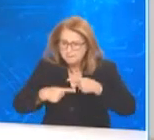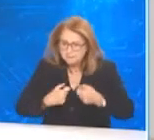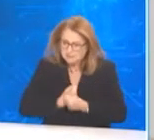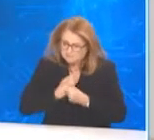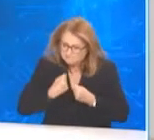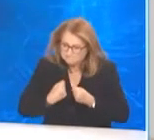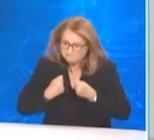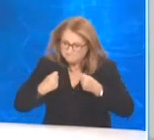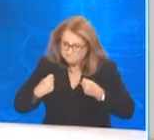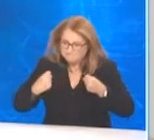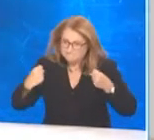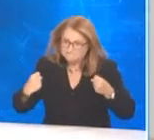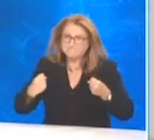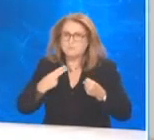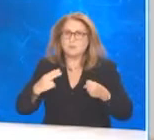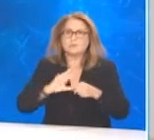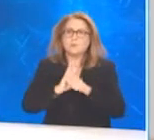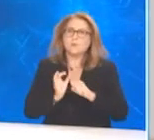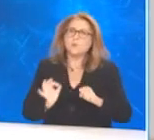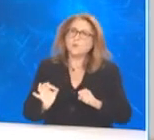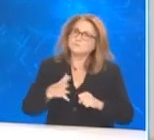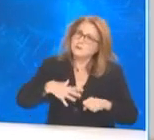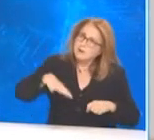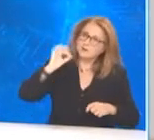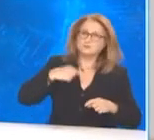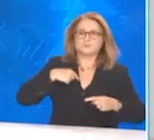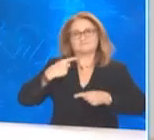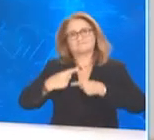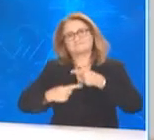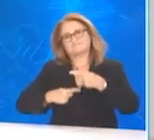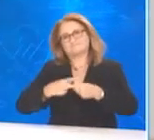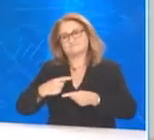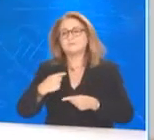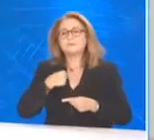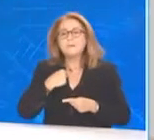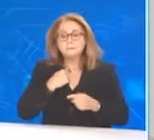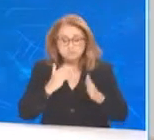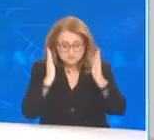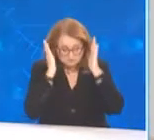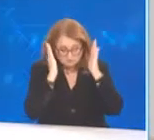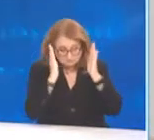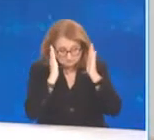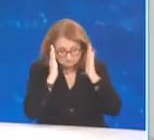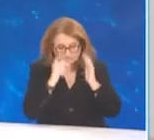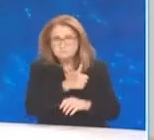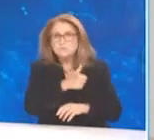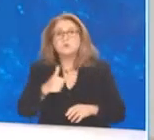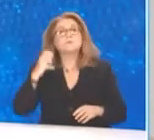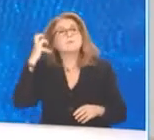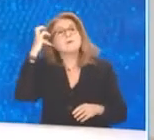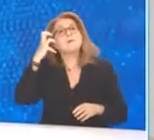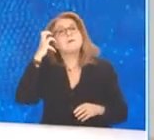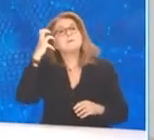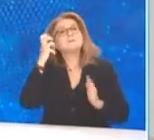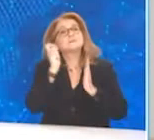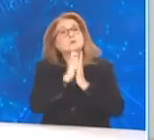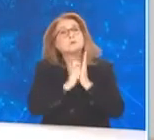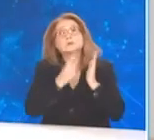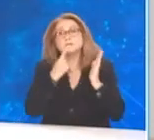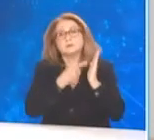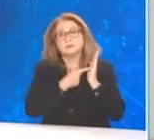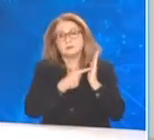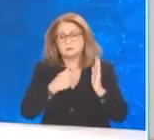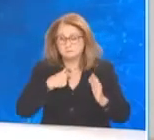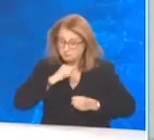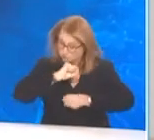εξέλιξη του ιού. Εμείς προσιλωμένοι στα επιστημονικά δεδομένα προσπαθούμε να